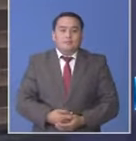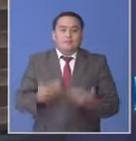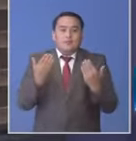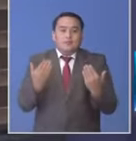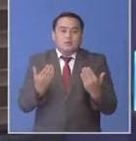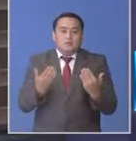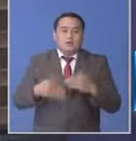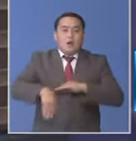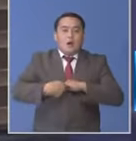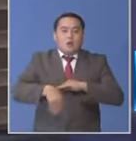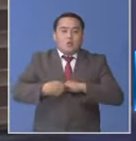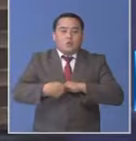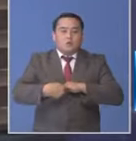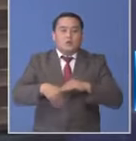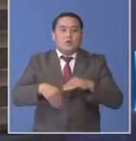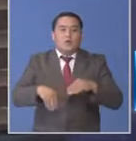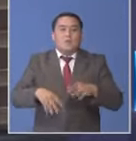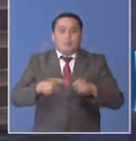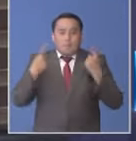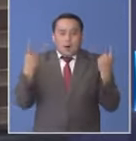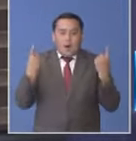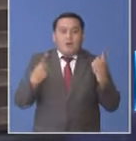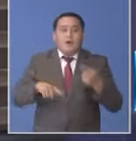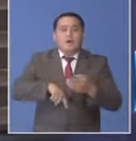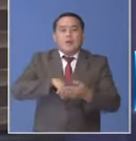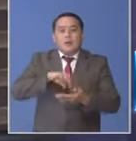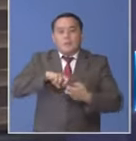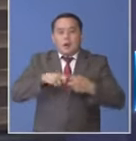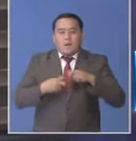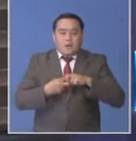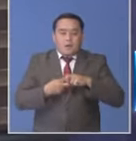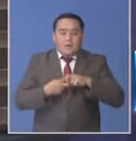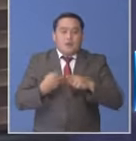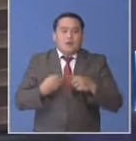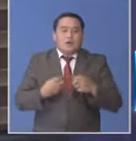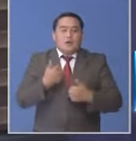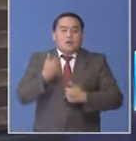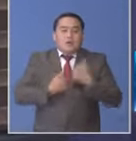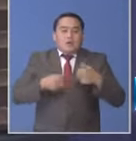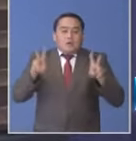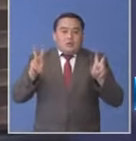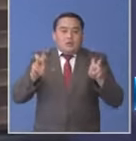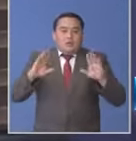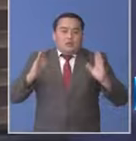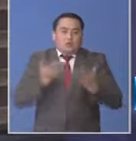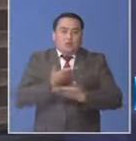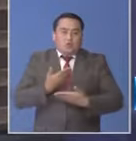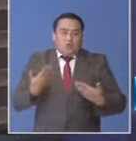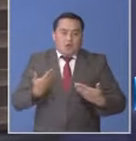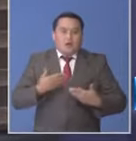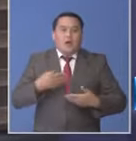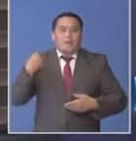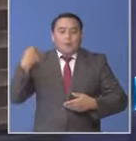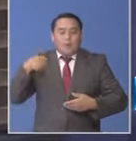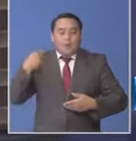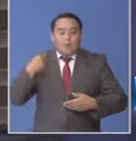Сегодня коррупция, можно сказать, глобальная проблема. И данная тема для участников конкурса выбрана не случайно. В своем ролике я